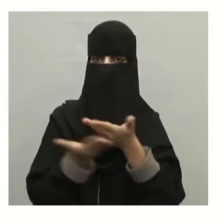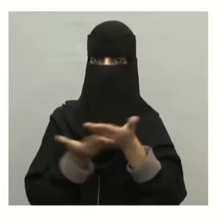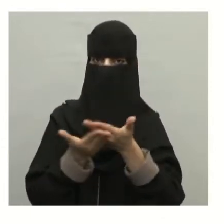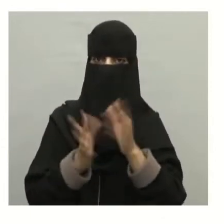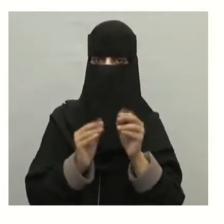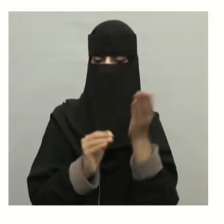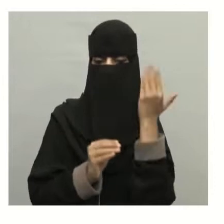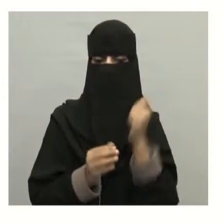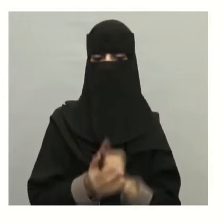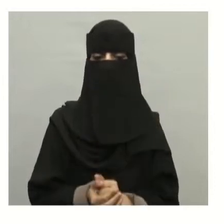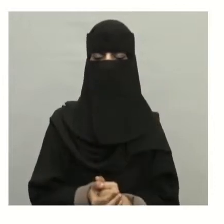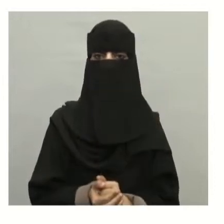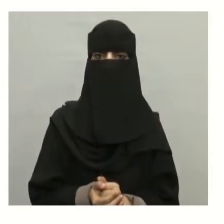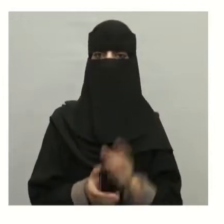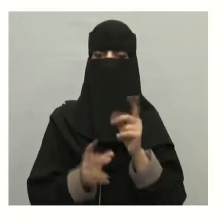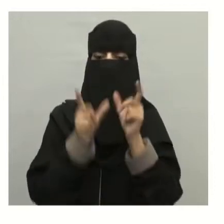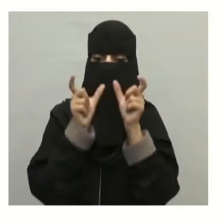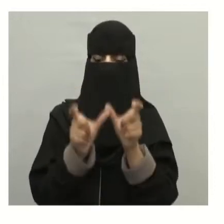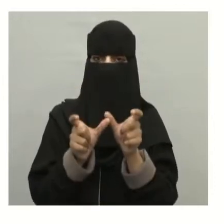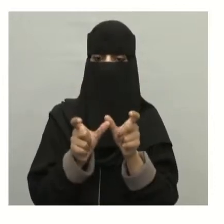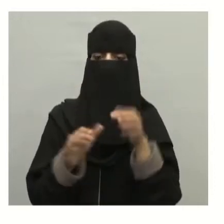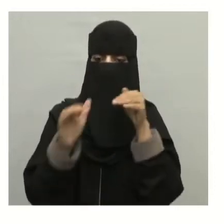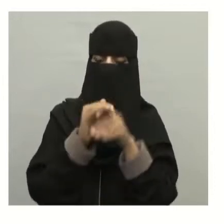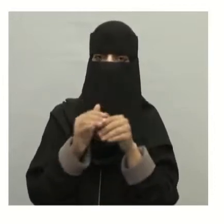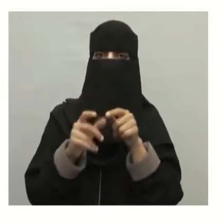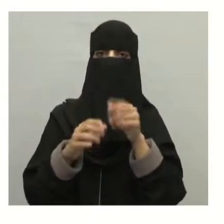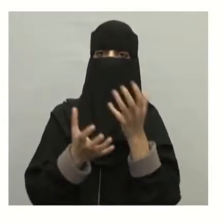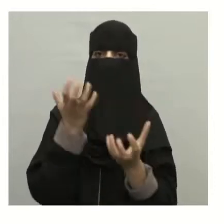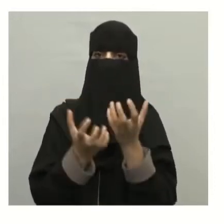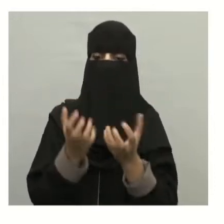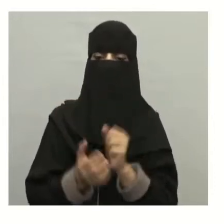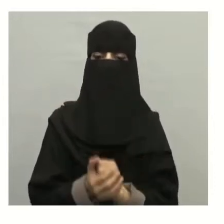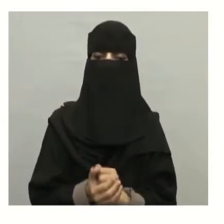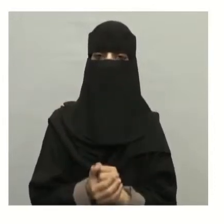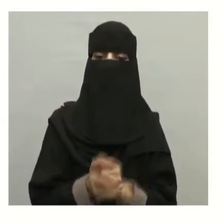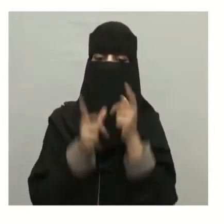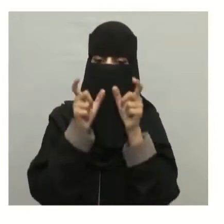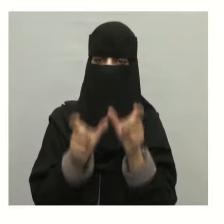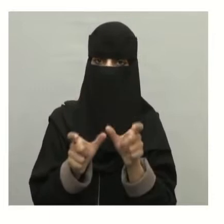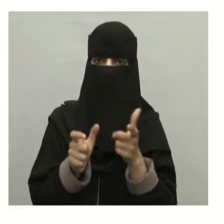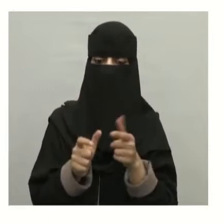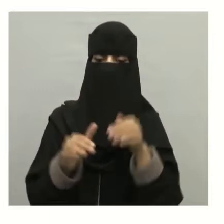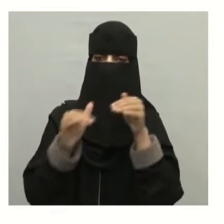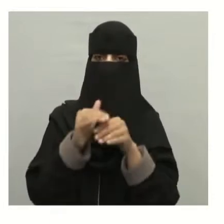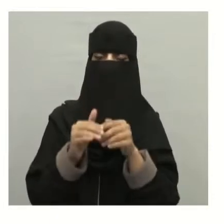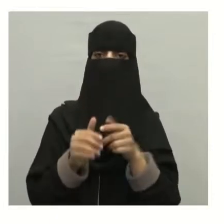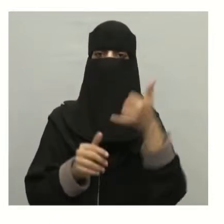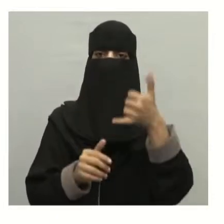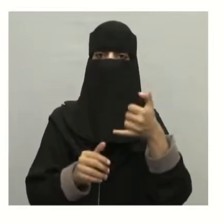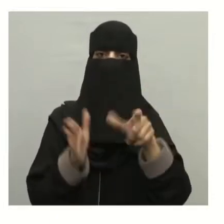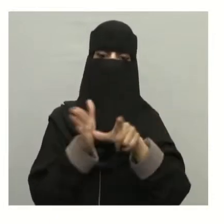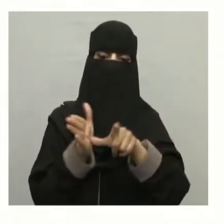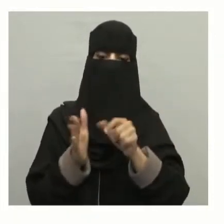في الحصة السابقة، الوقاية داخل المطبخ، الوقاية داخل دورات